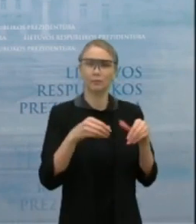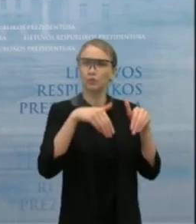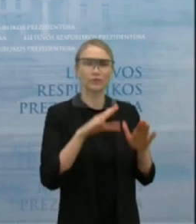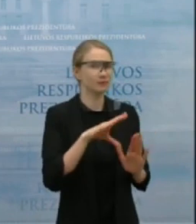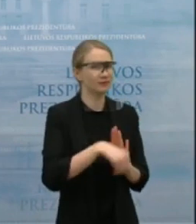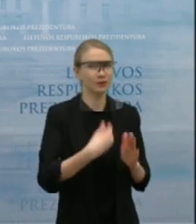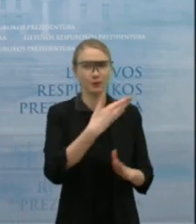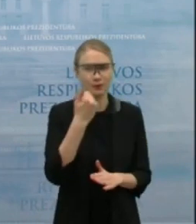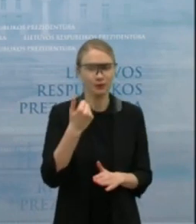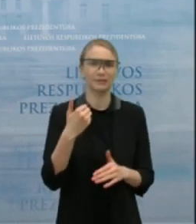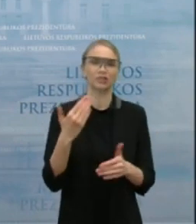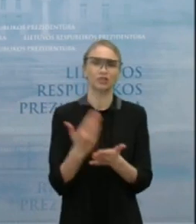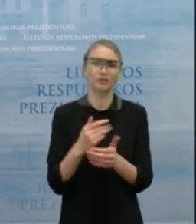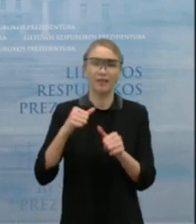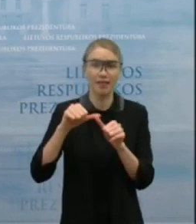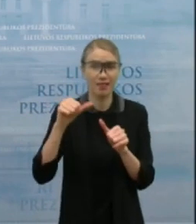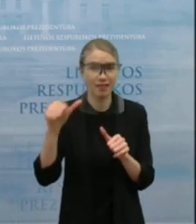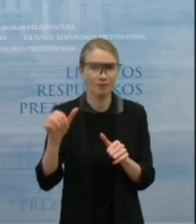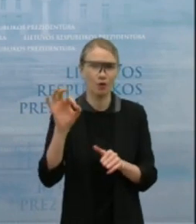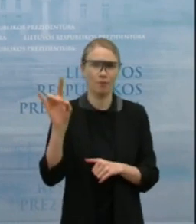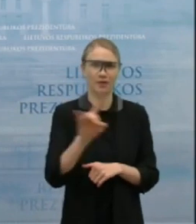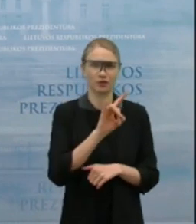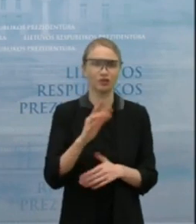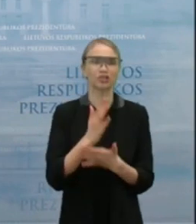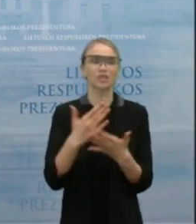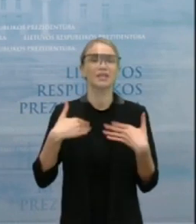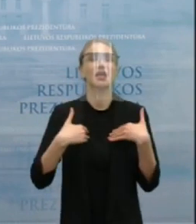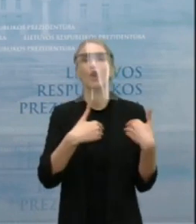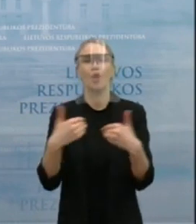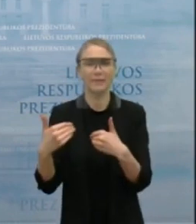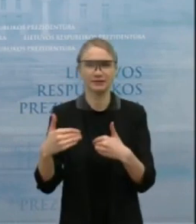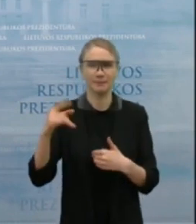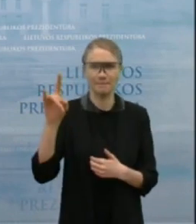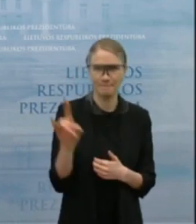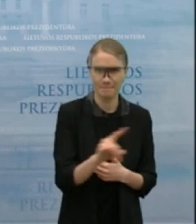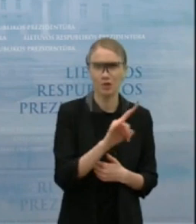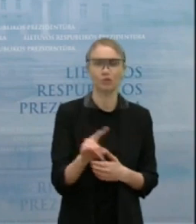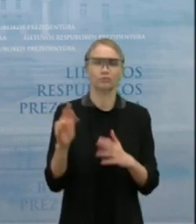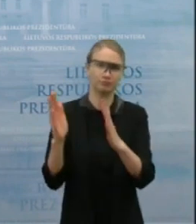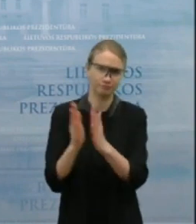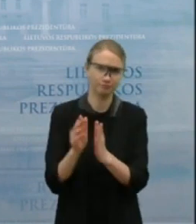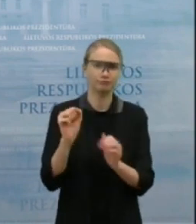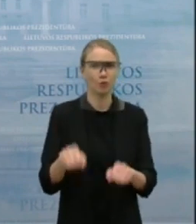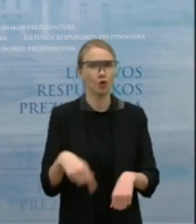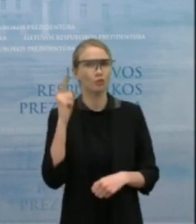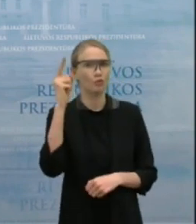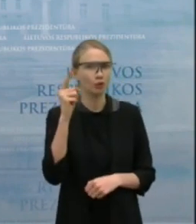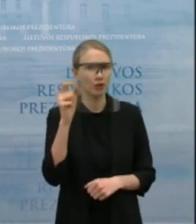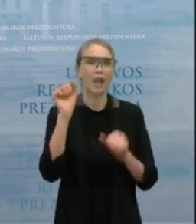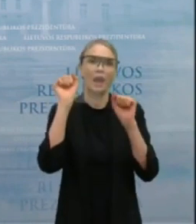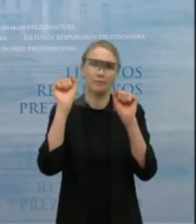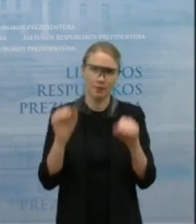ir kuris būtent ir numato rekomendaciją, kad mišios gali vykti arba nuotoliu, arba taip,